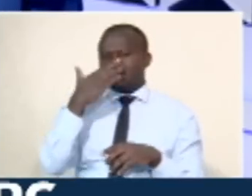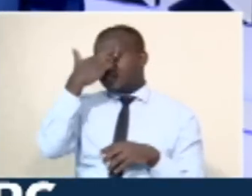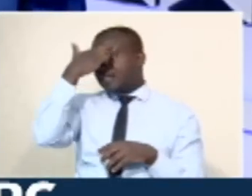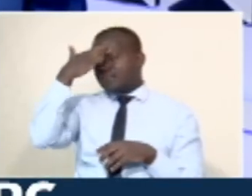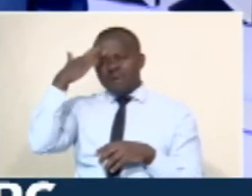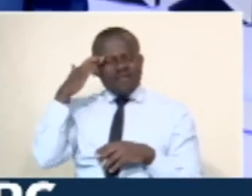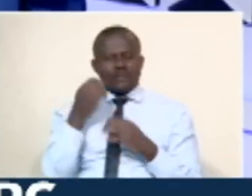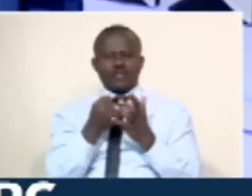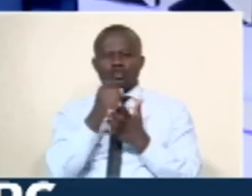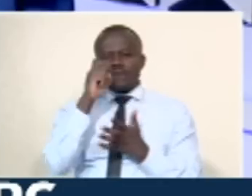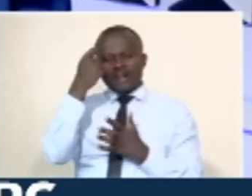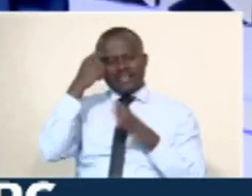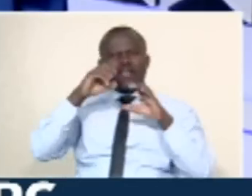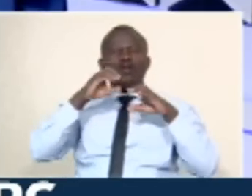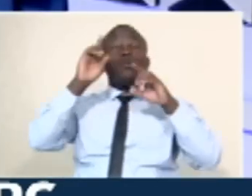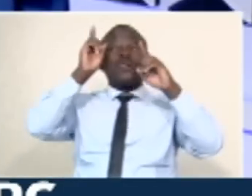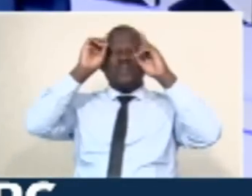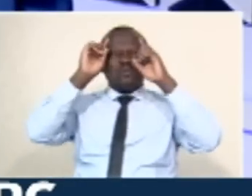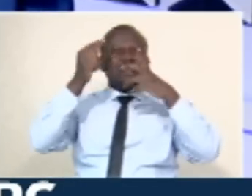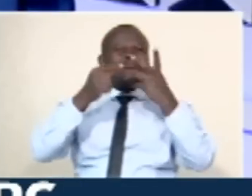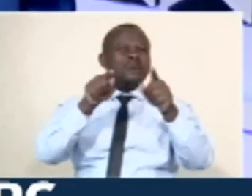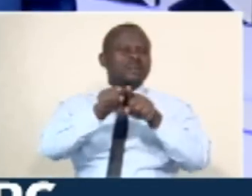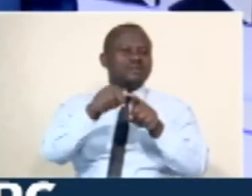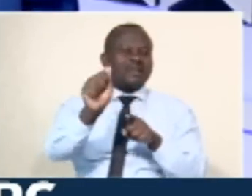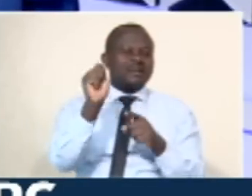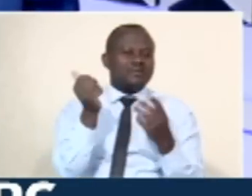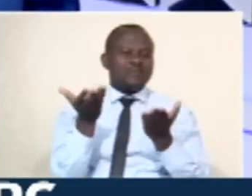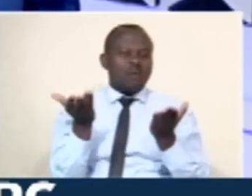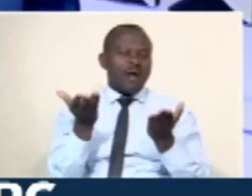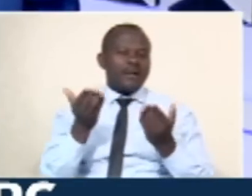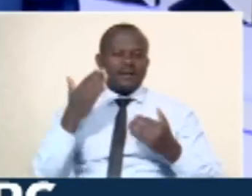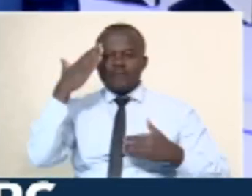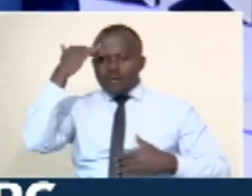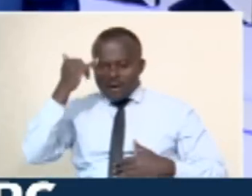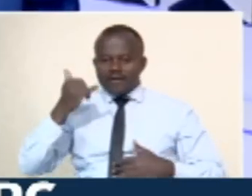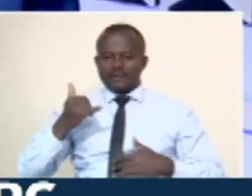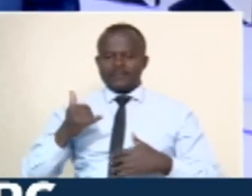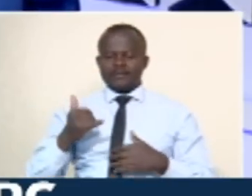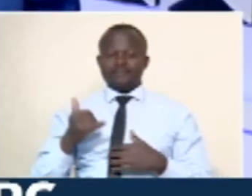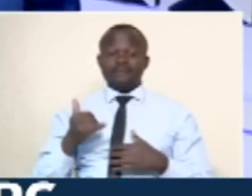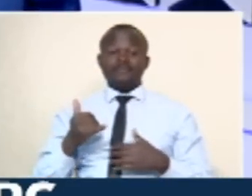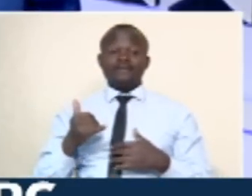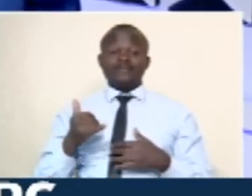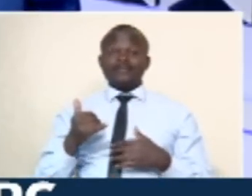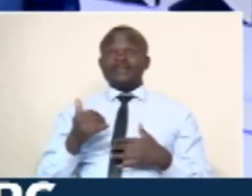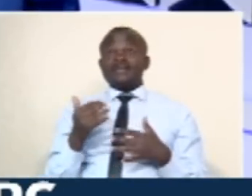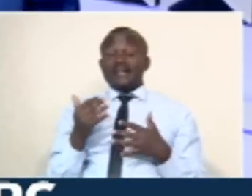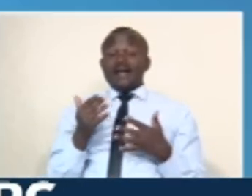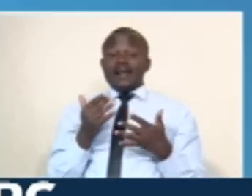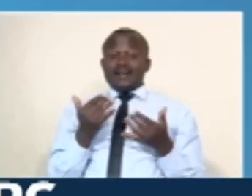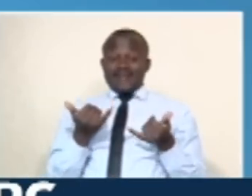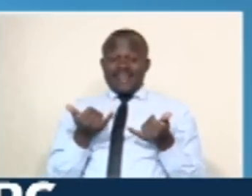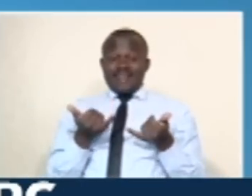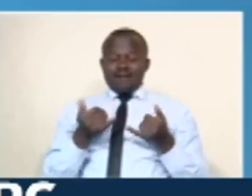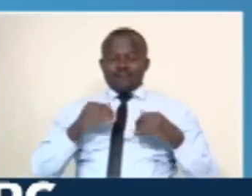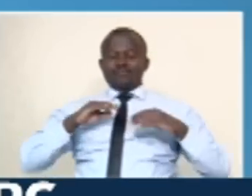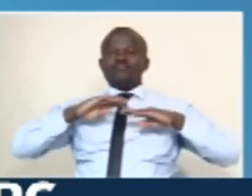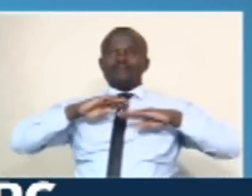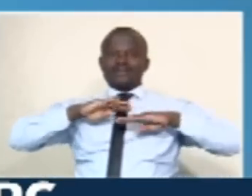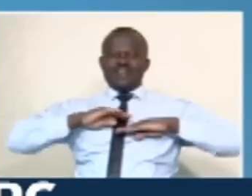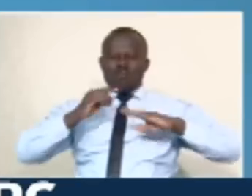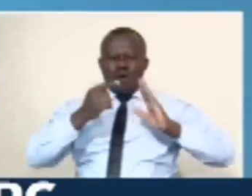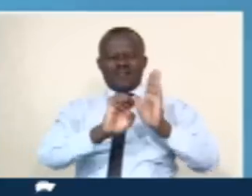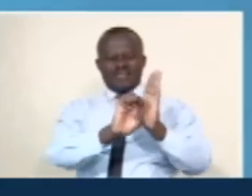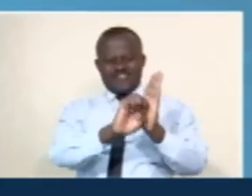ya Kongo ihimba ibintu nk'ibyo? Hari ikintu kimwe navuga kiba gihagije umuntu ashobora